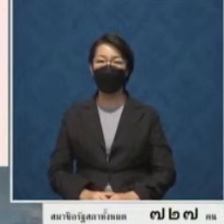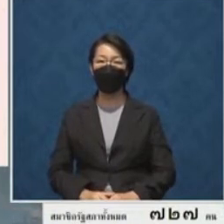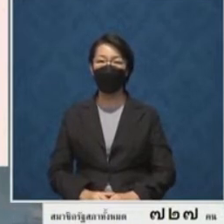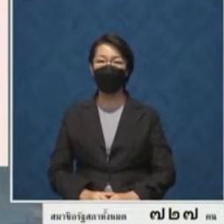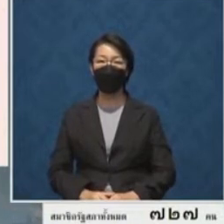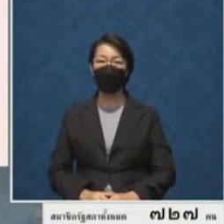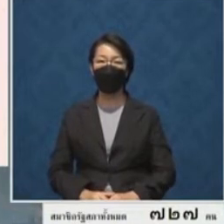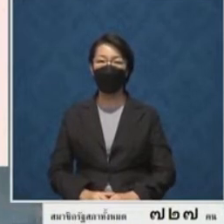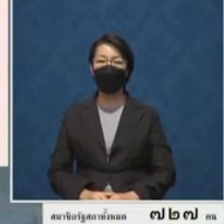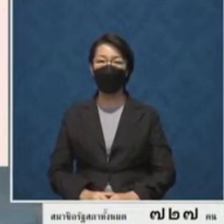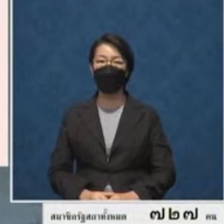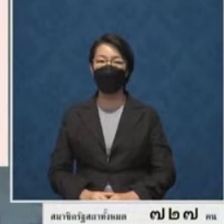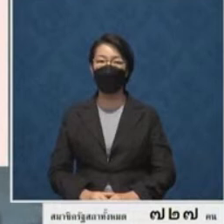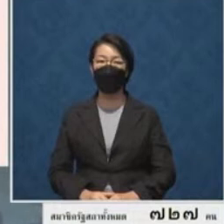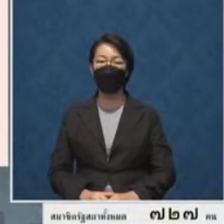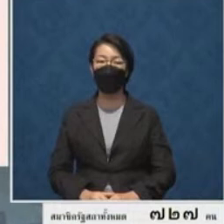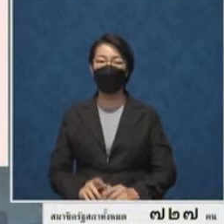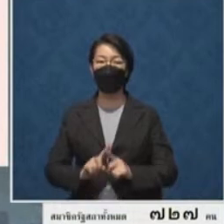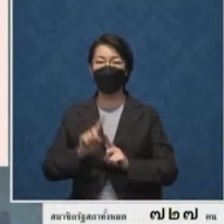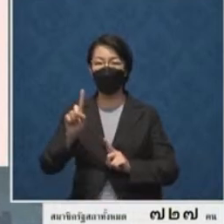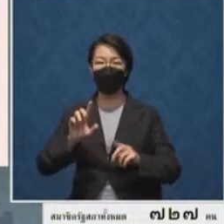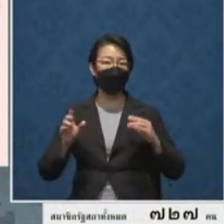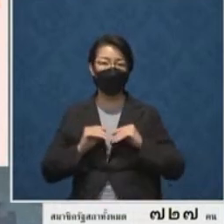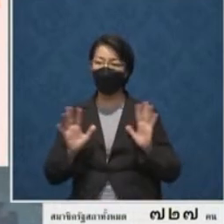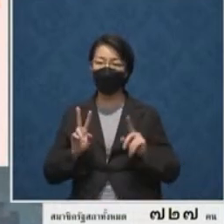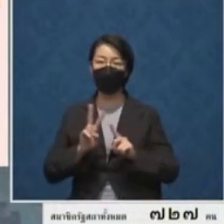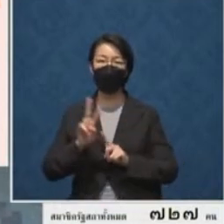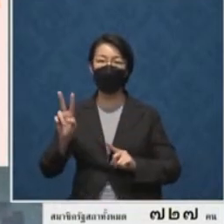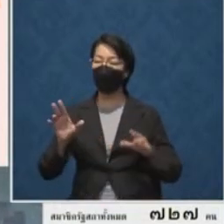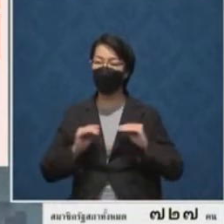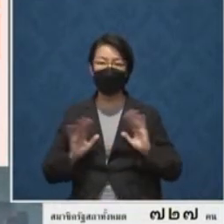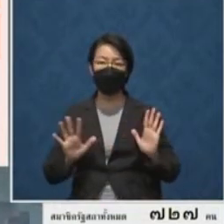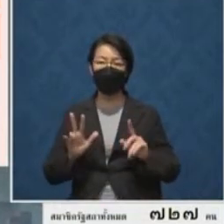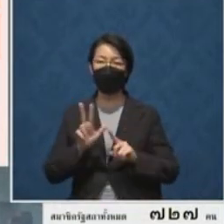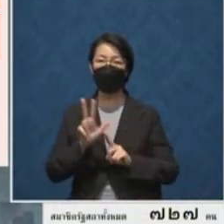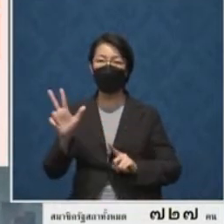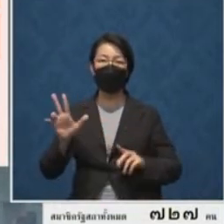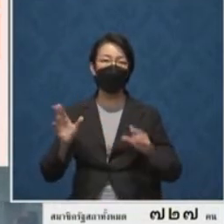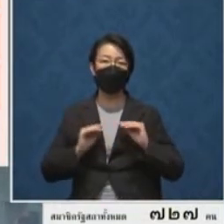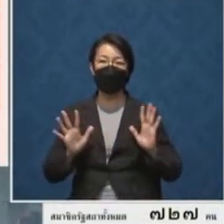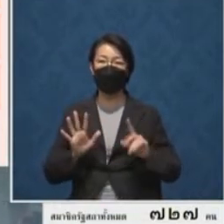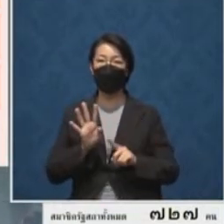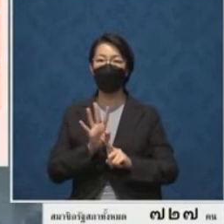หนึ่งไม่รับหลักการสองไม่รับหลักการสามไม่รับหลักการและสี่ไม่รับหลักการครับ